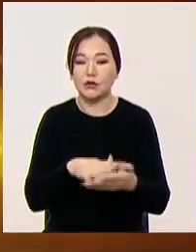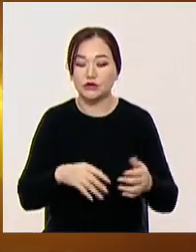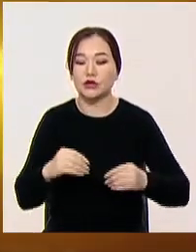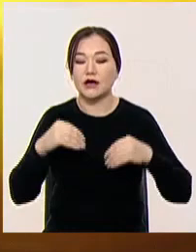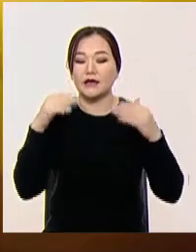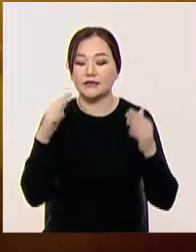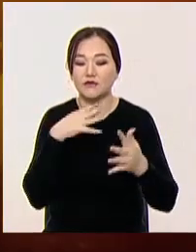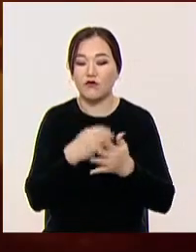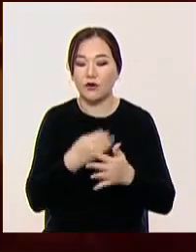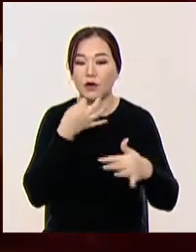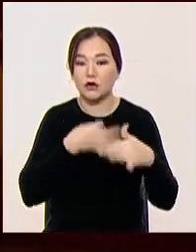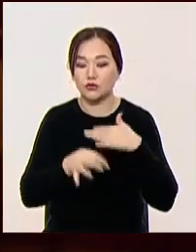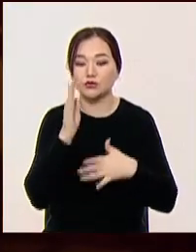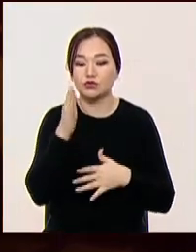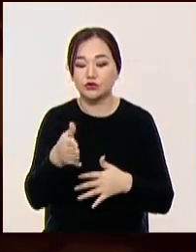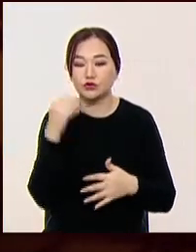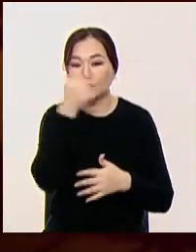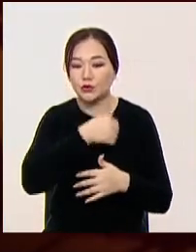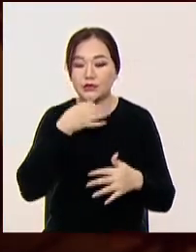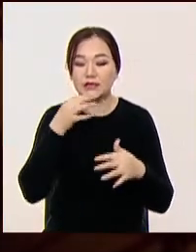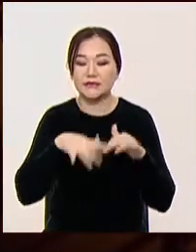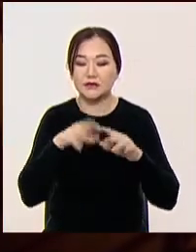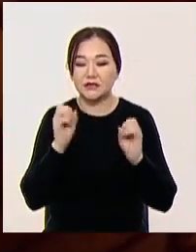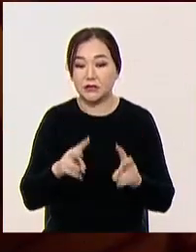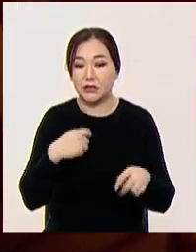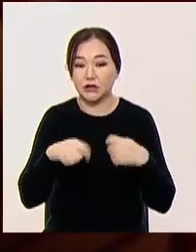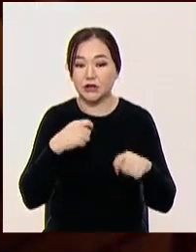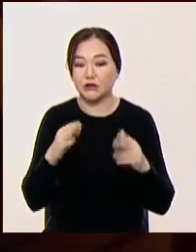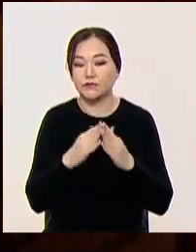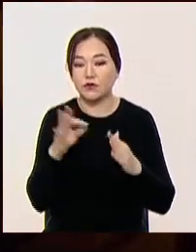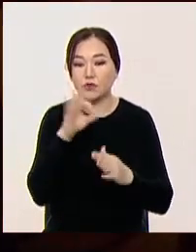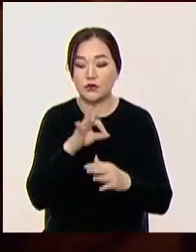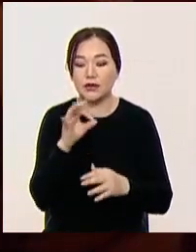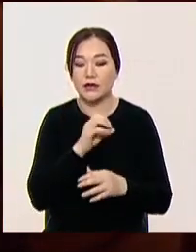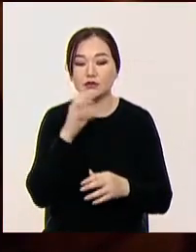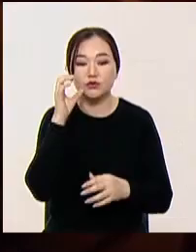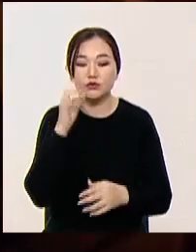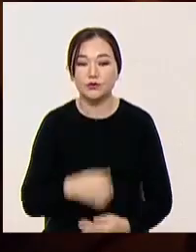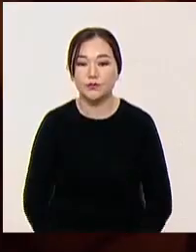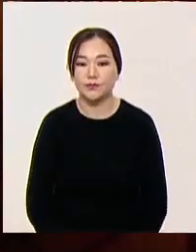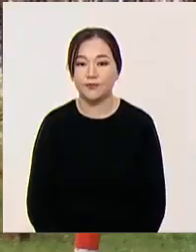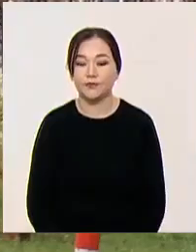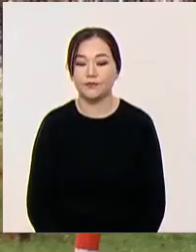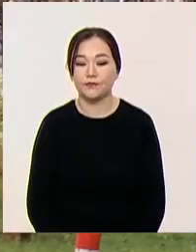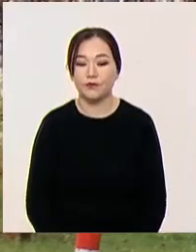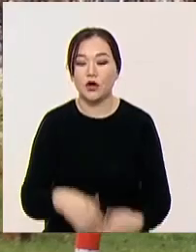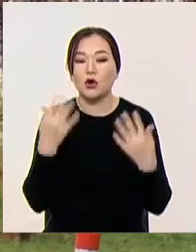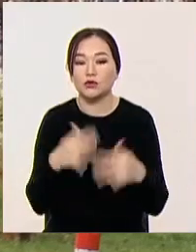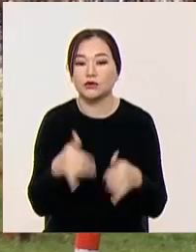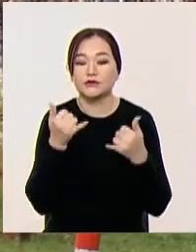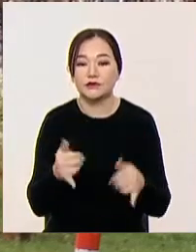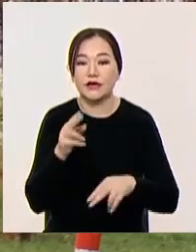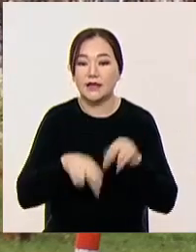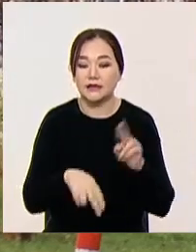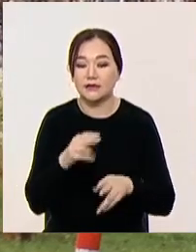расти. Свой прогноз на будущий год озвучили эксперты рынка недвижимости. Еляман Раймбеков выслушал. Уже сегодня